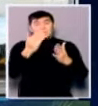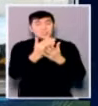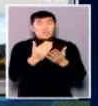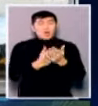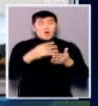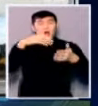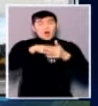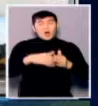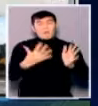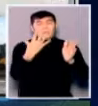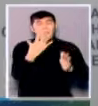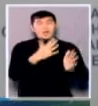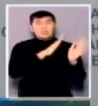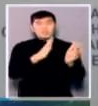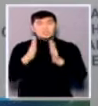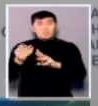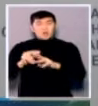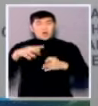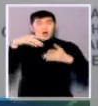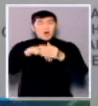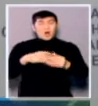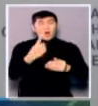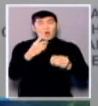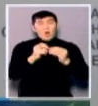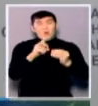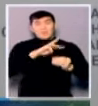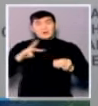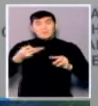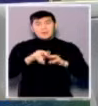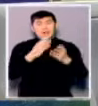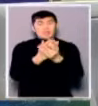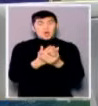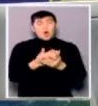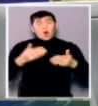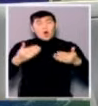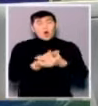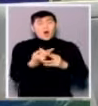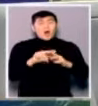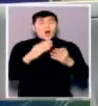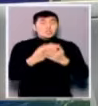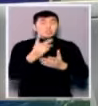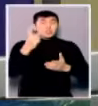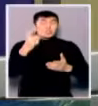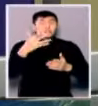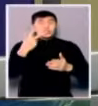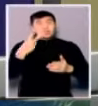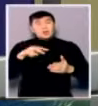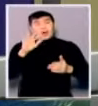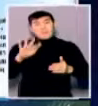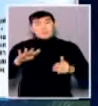жоба енгізілді. Олардың жалпы құны 11 миллиард теңге. Қазіргі уақытта 4 жоба іске асырылып, 125 жұмыс орны